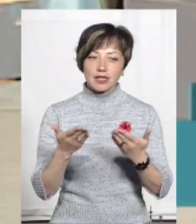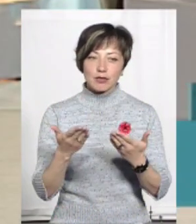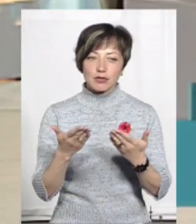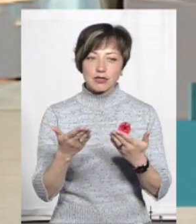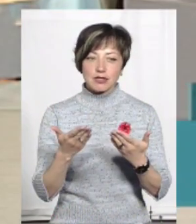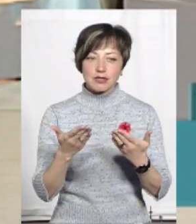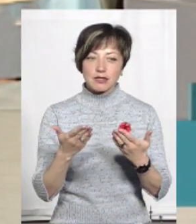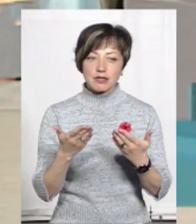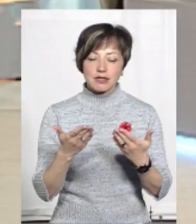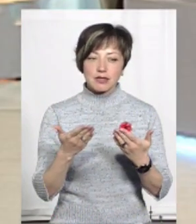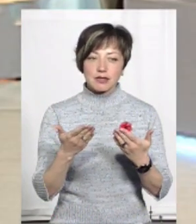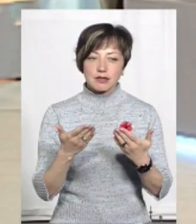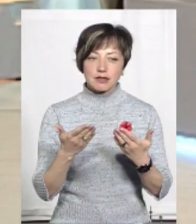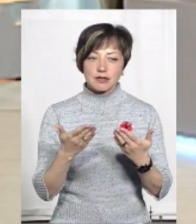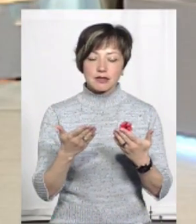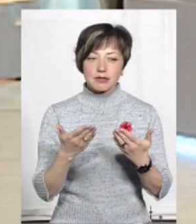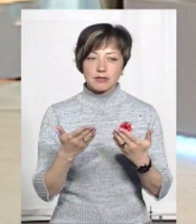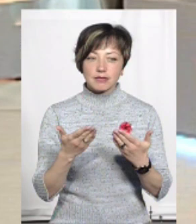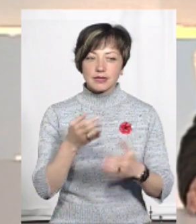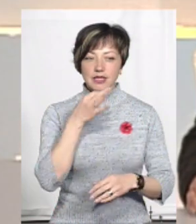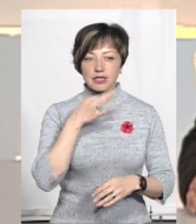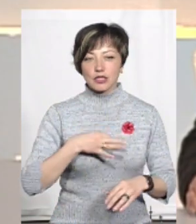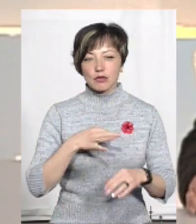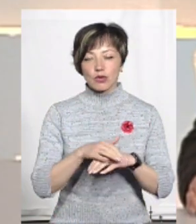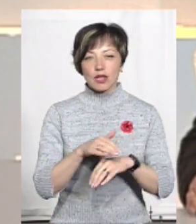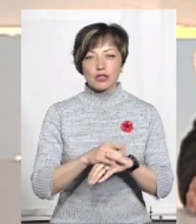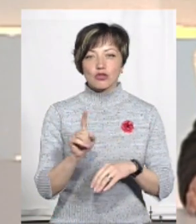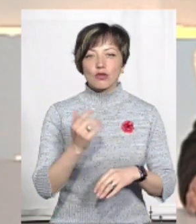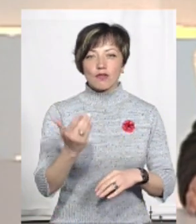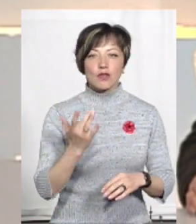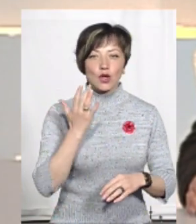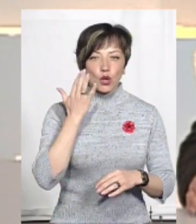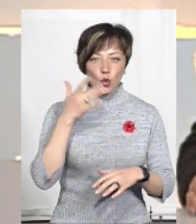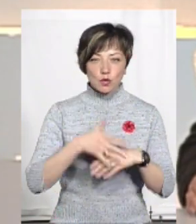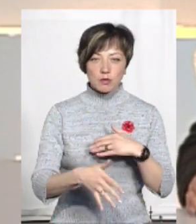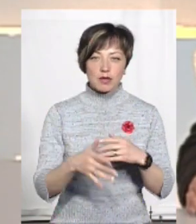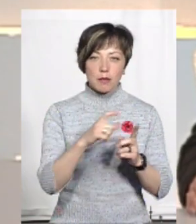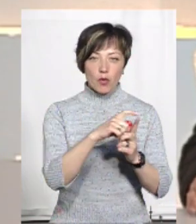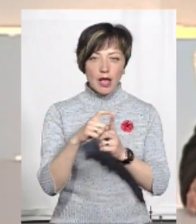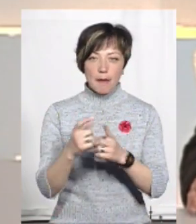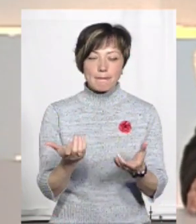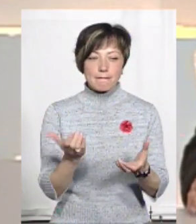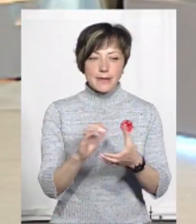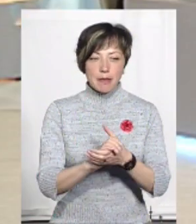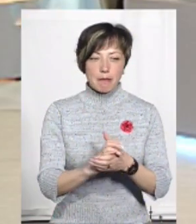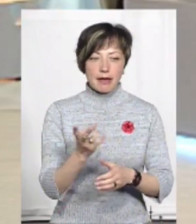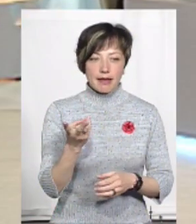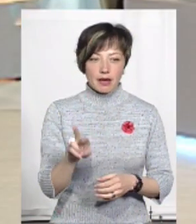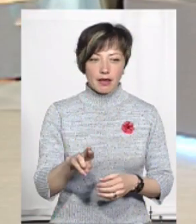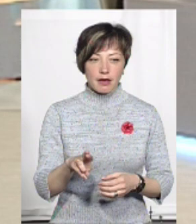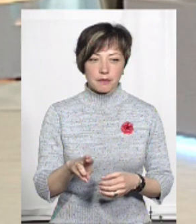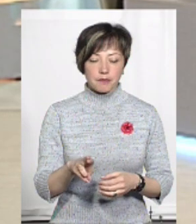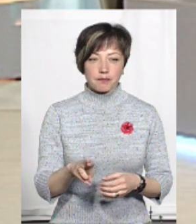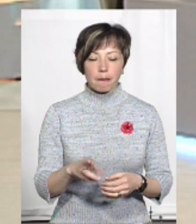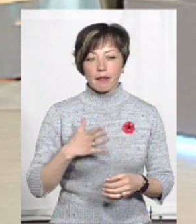І скажіть, будь ласка, що ви розумієте під поняттям примирення? Ну, в моєму